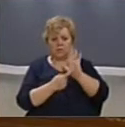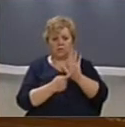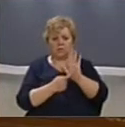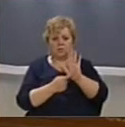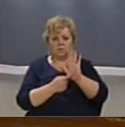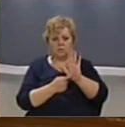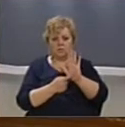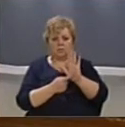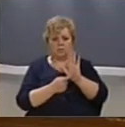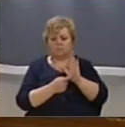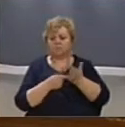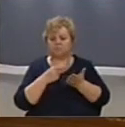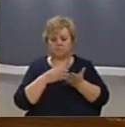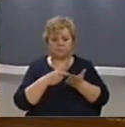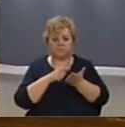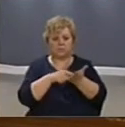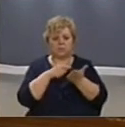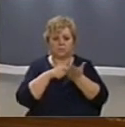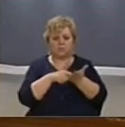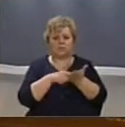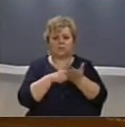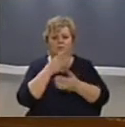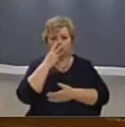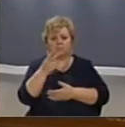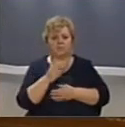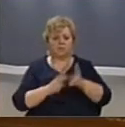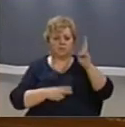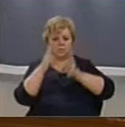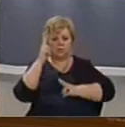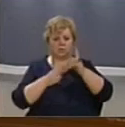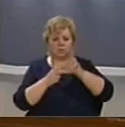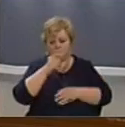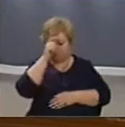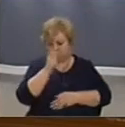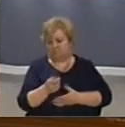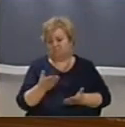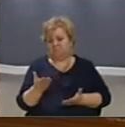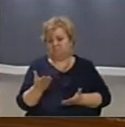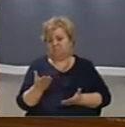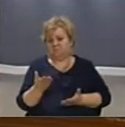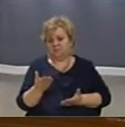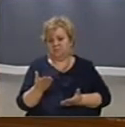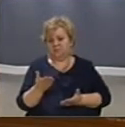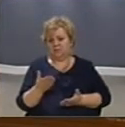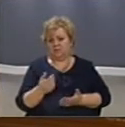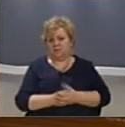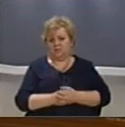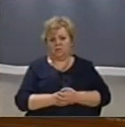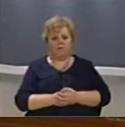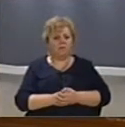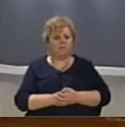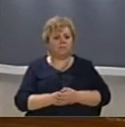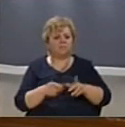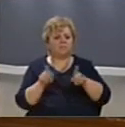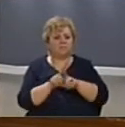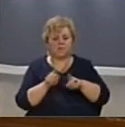dhe do të elaboroj argumentit, ne ndëgjum një debat respekt, por mendoj se nuk ishte dasht as lejohet as